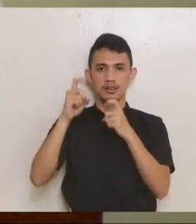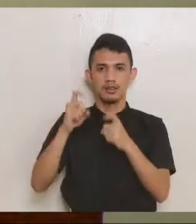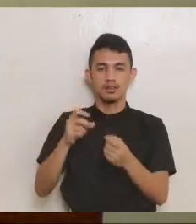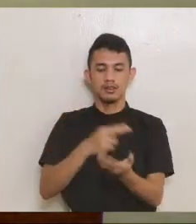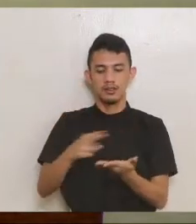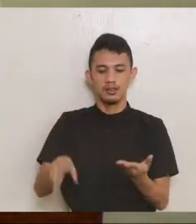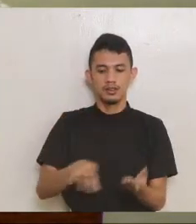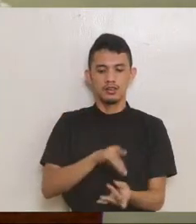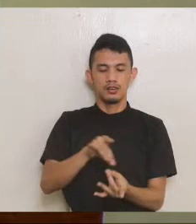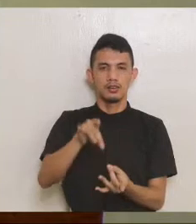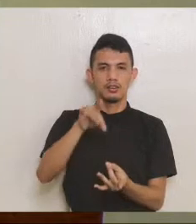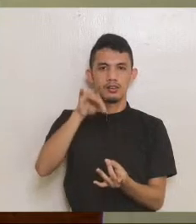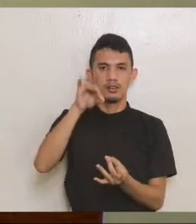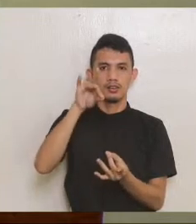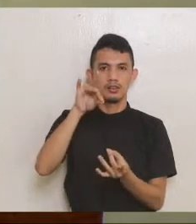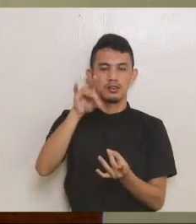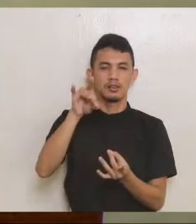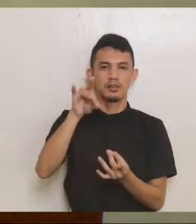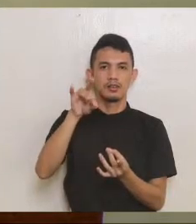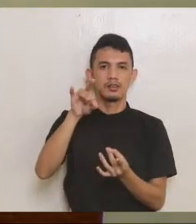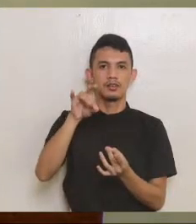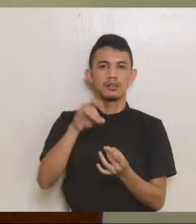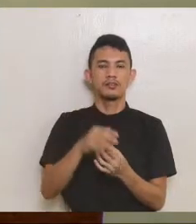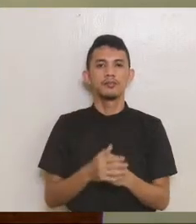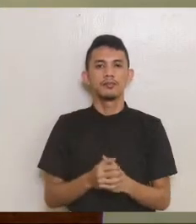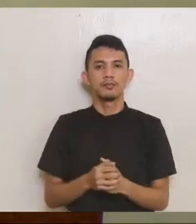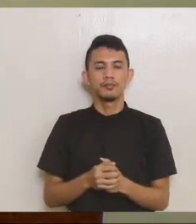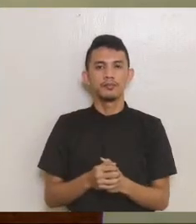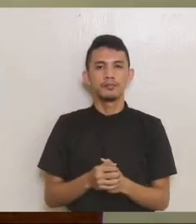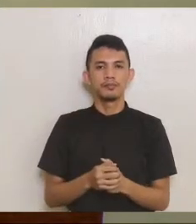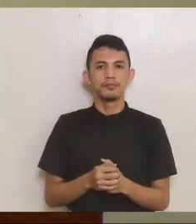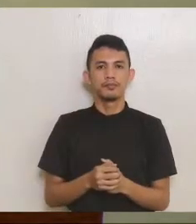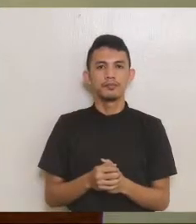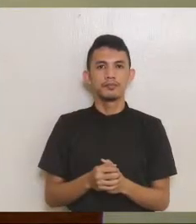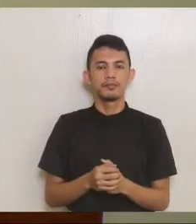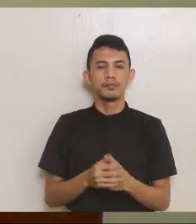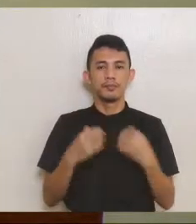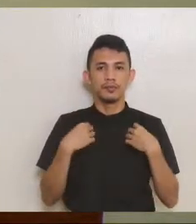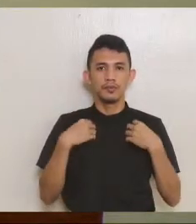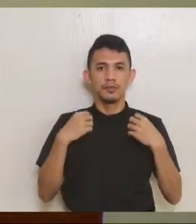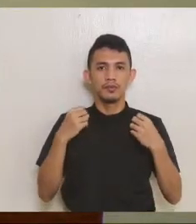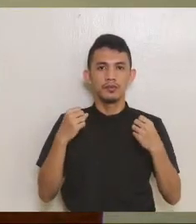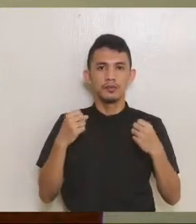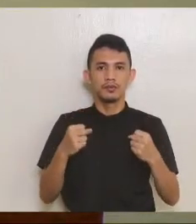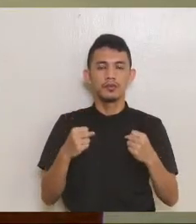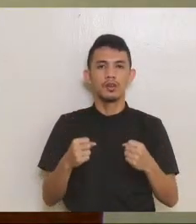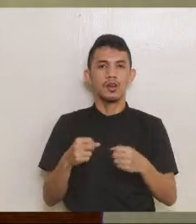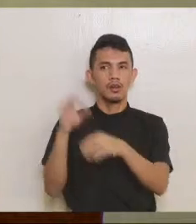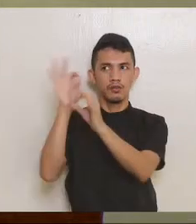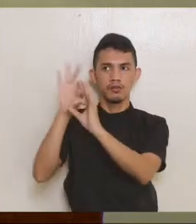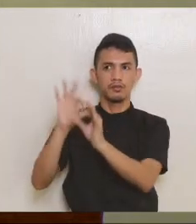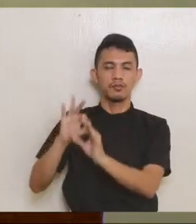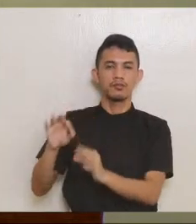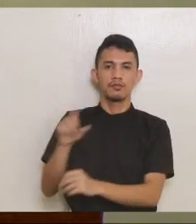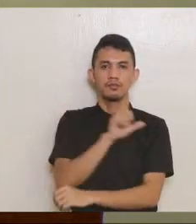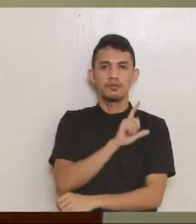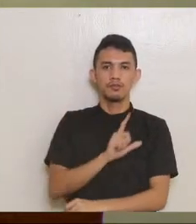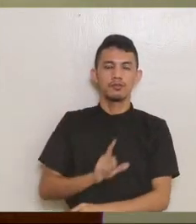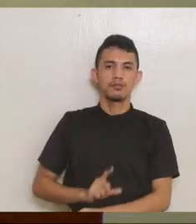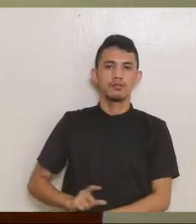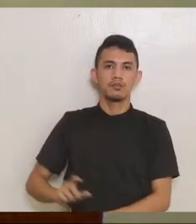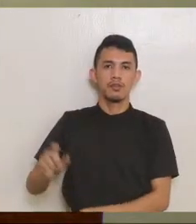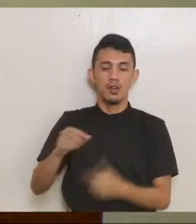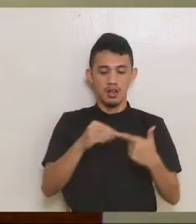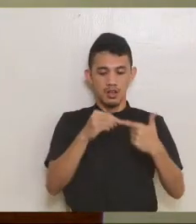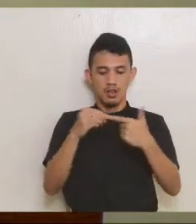ang pagsabot, ang pagtambag, kaligon, kahibalo, pagka-Dios nun o kahadlok sa Dios, mao'y mugiya ka